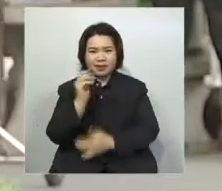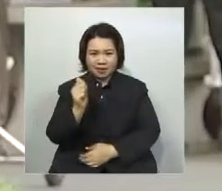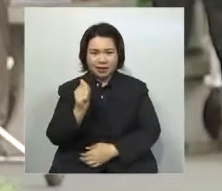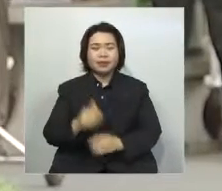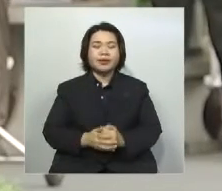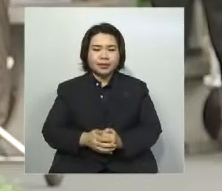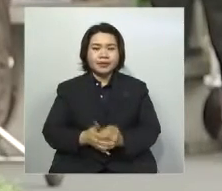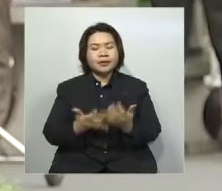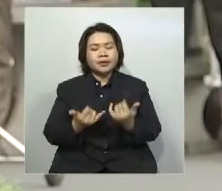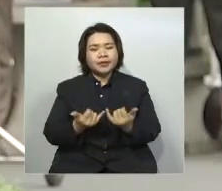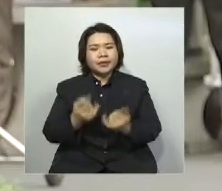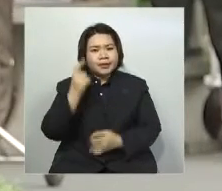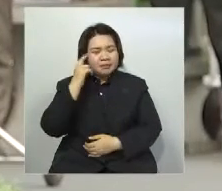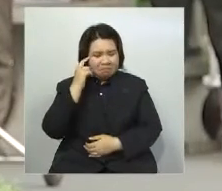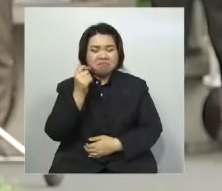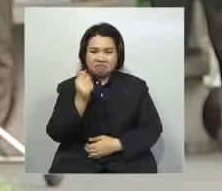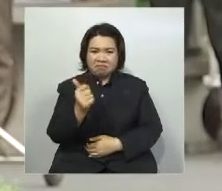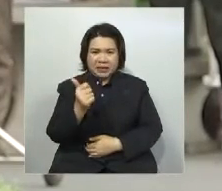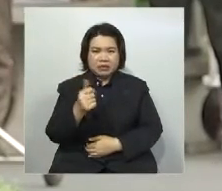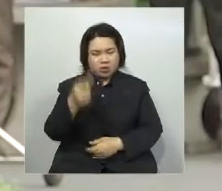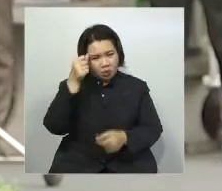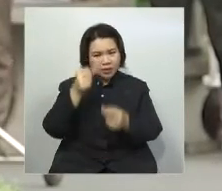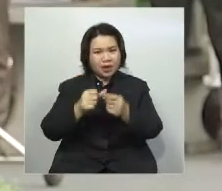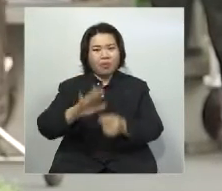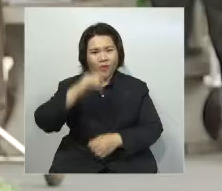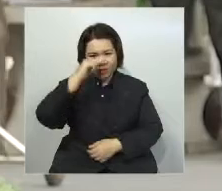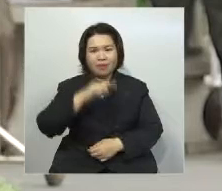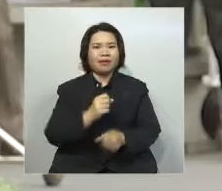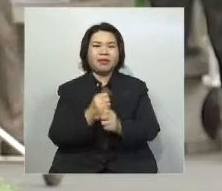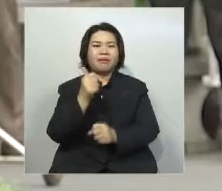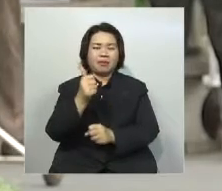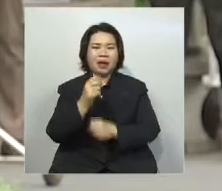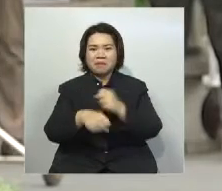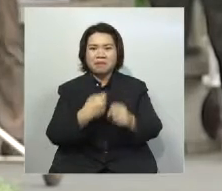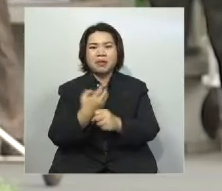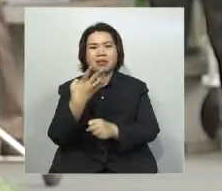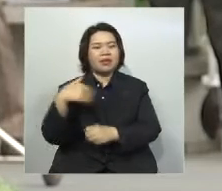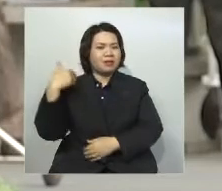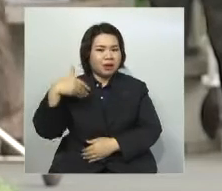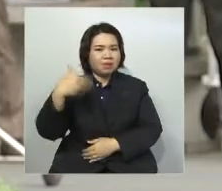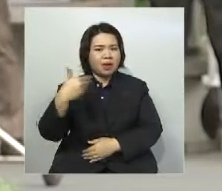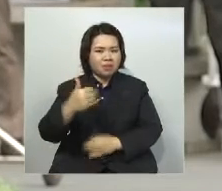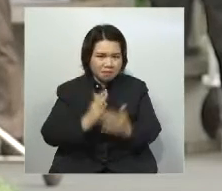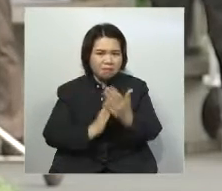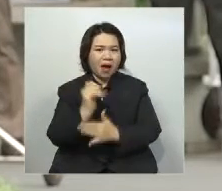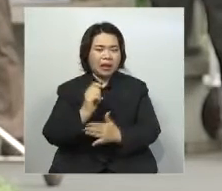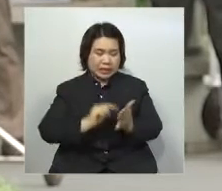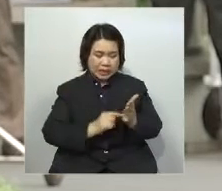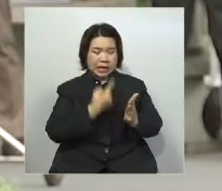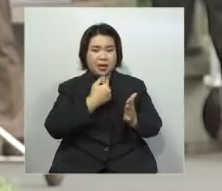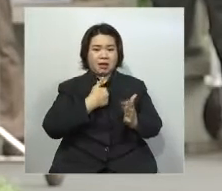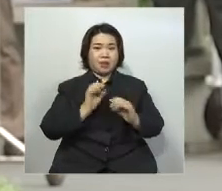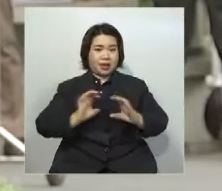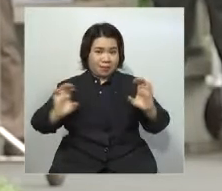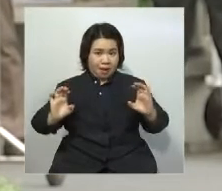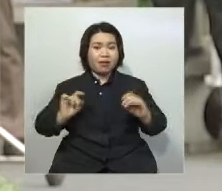อันนี้ก็ถือว่าเป็นอีกประวัติศาสตร์หนึ่งนะซึ่งเราสามารถดำเนินการได้ภายใน4ปีนะครับเราก็ดำเนินการมาตั้งแต่ปีแรกที่เราเข้